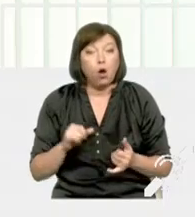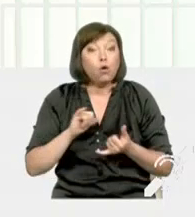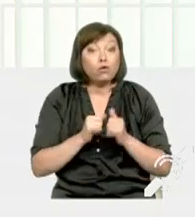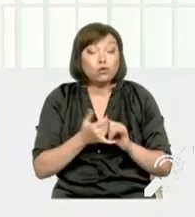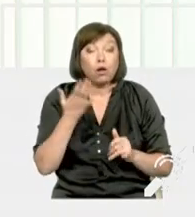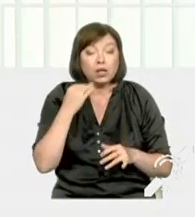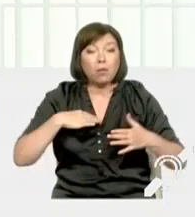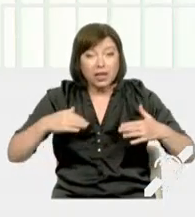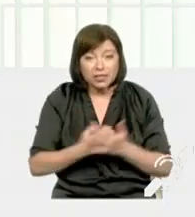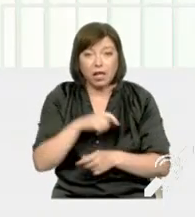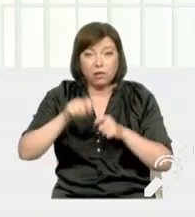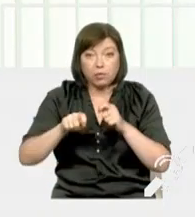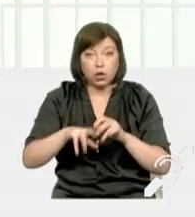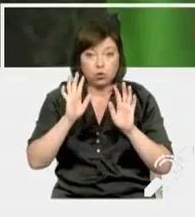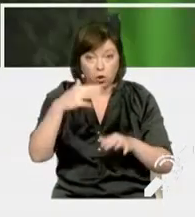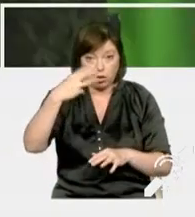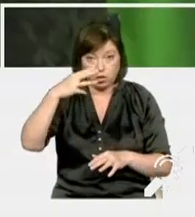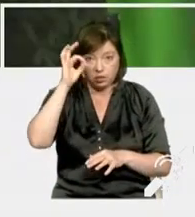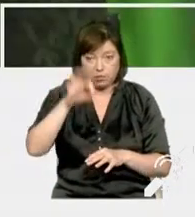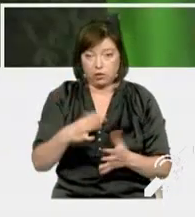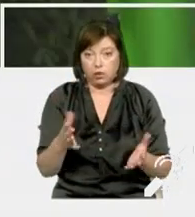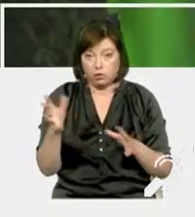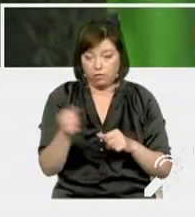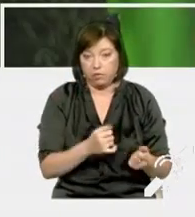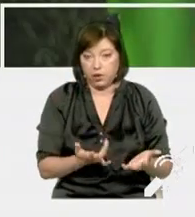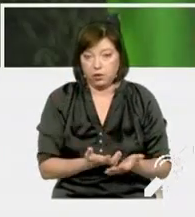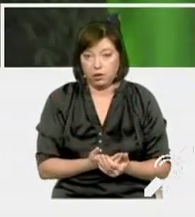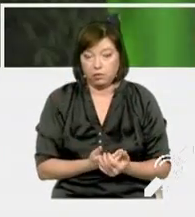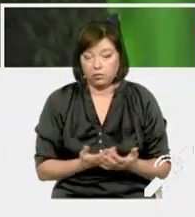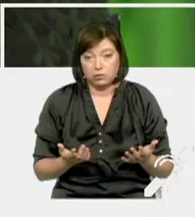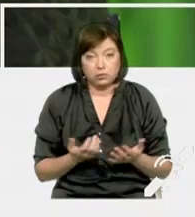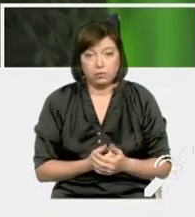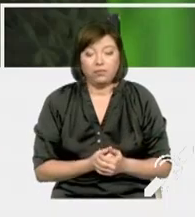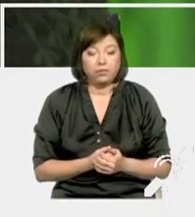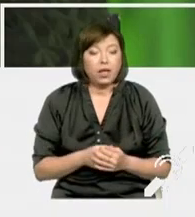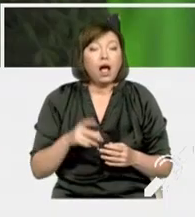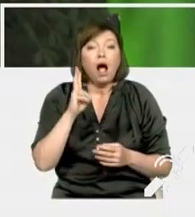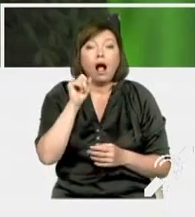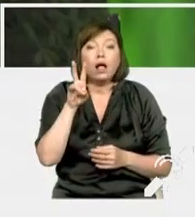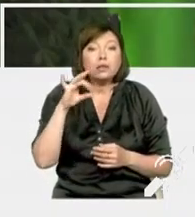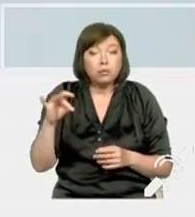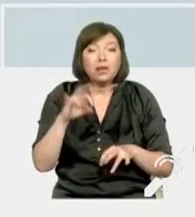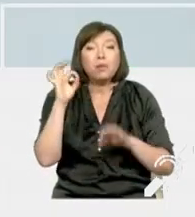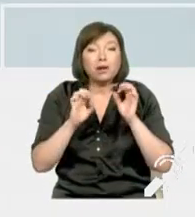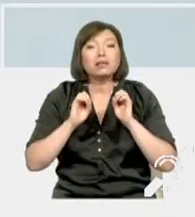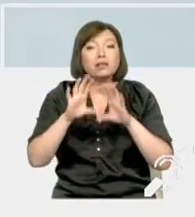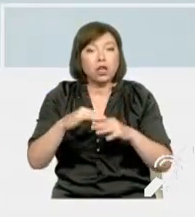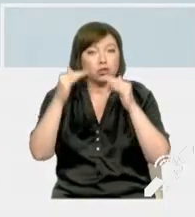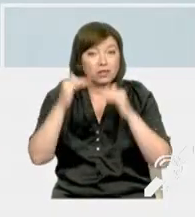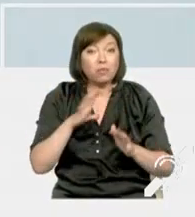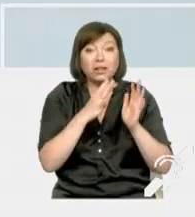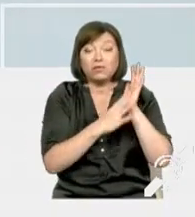în care s-au reevaluat doar 30% din lucrări, rata de promovabilitate a scăzut la 64%. La Cantemir, rata de promovabilitate a scăzut